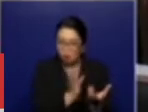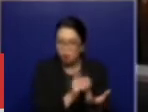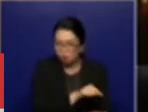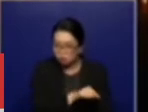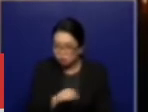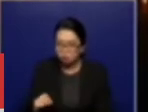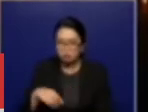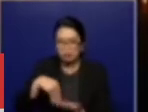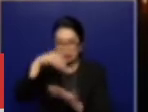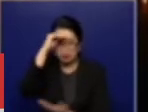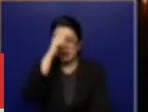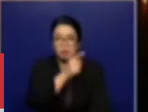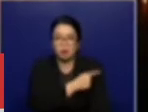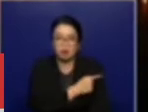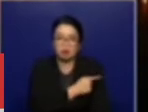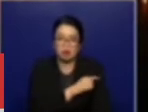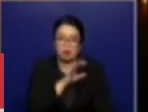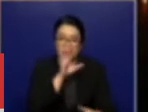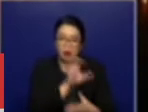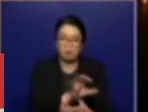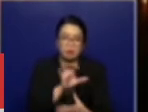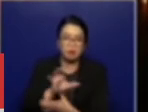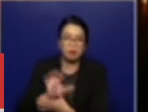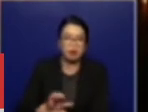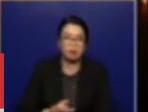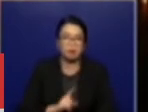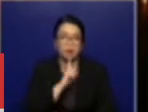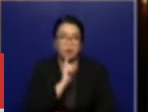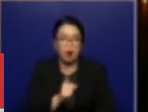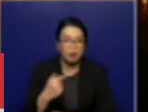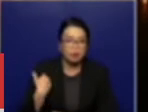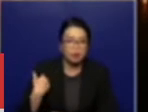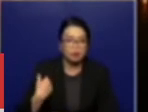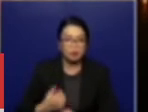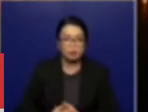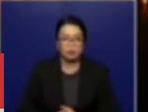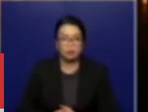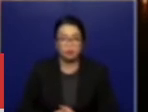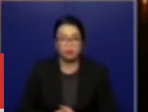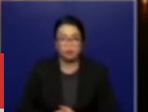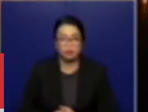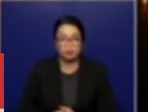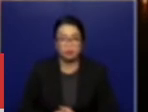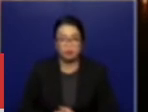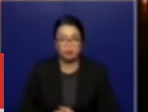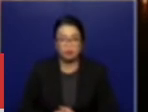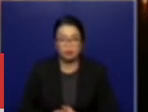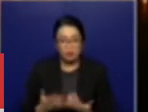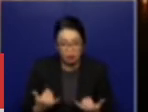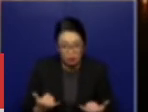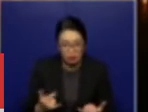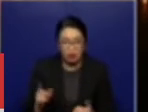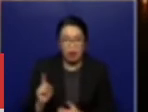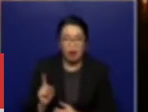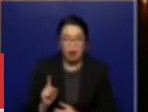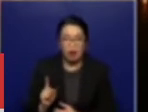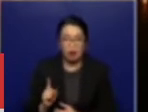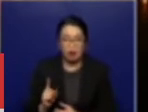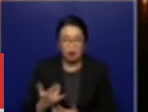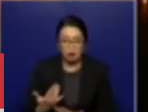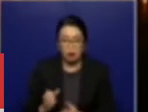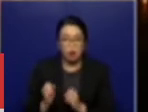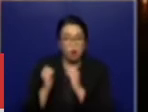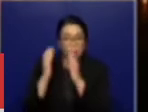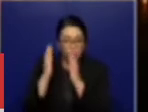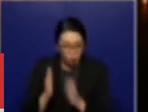วิทยาลัยท่านประธานที่เคารพครับเราเกิดในยุคที่วันนี้ครับคุณครูต้